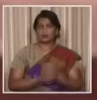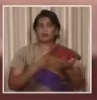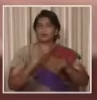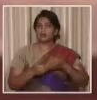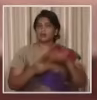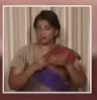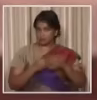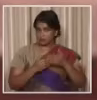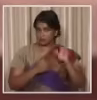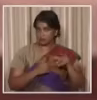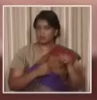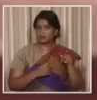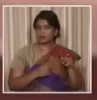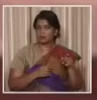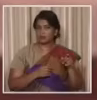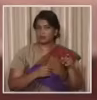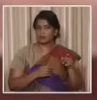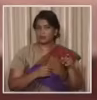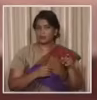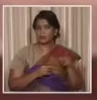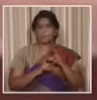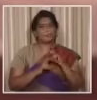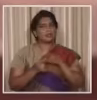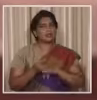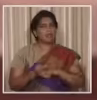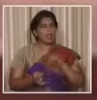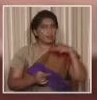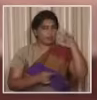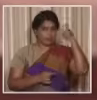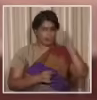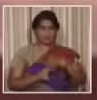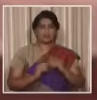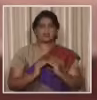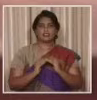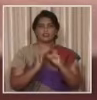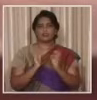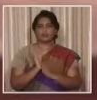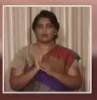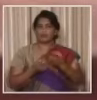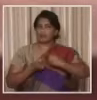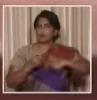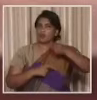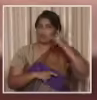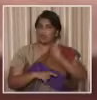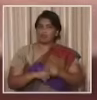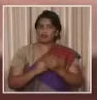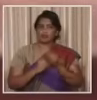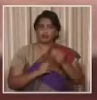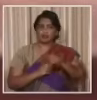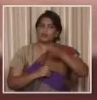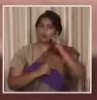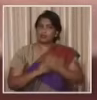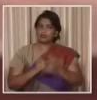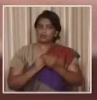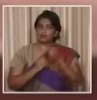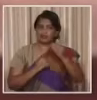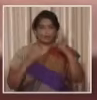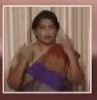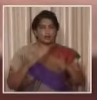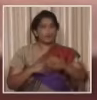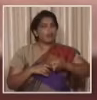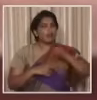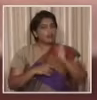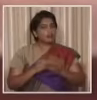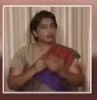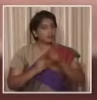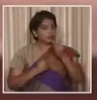ඉදිකිරීමක් කිරීමට ප්‍රාදේශීය ලේකම්තුමිය අපේ සංවර්ධන කමිටුව අපි සියලුම දෙනා අනුමැතිය ලබා දෙනවා අනුමැතිය ලබා දුන්නාට පස්සේ මේ අනුමැතිය ලබා